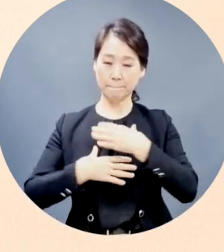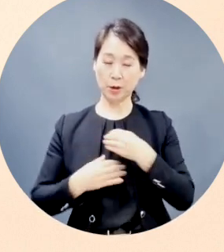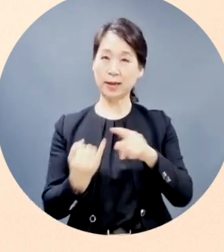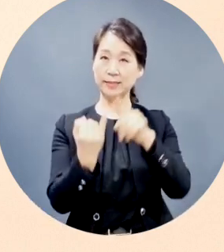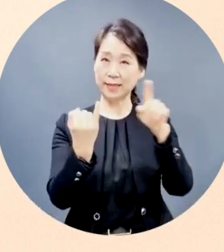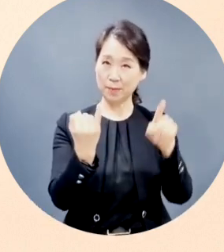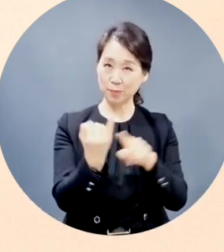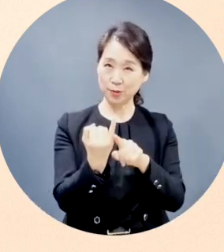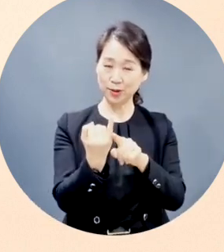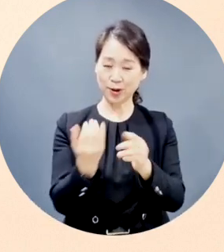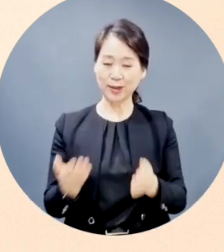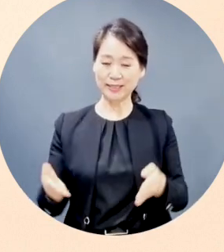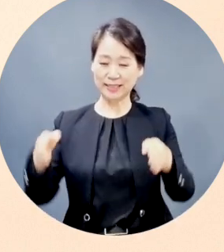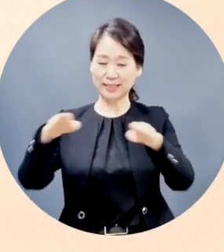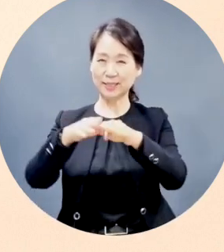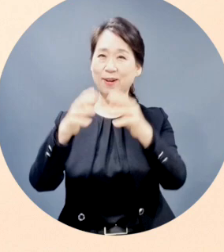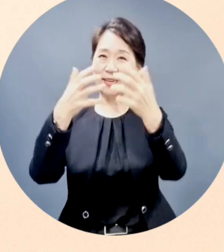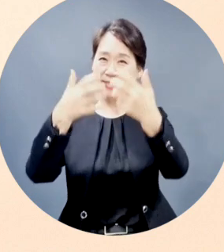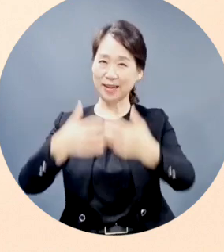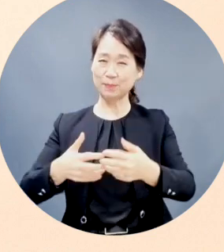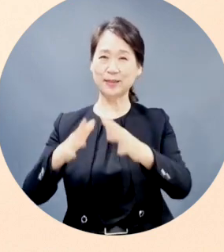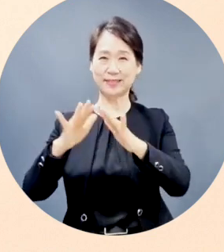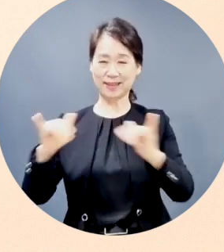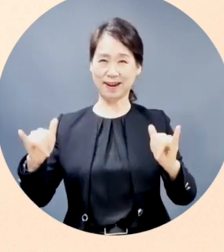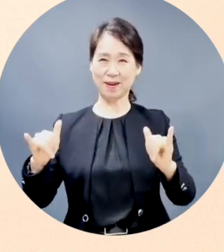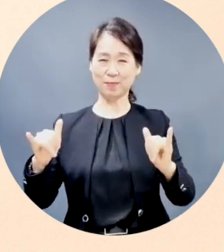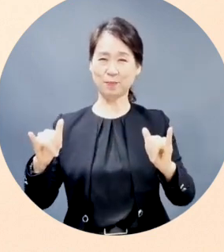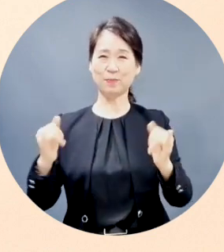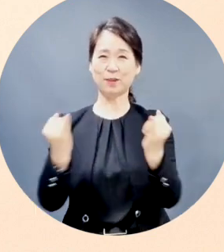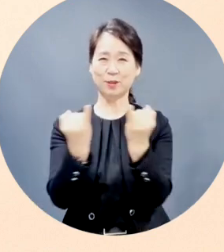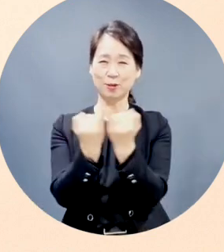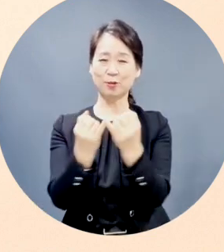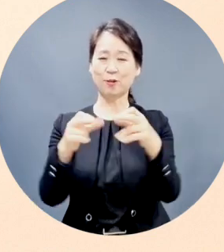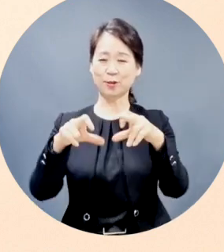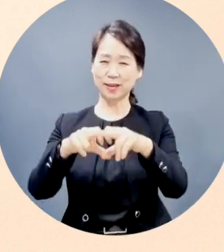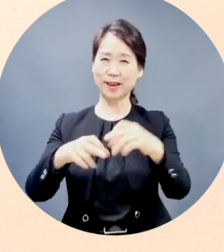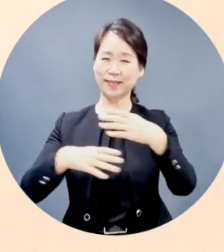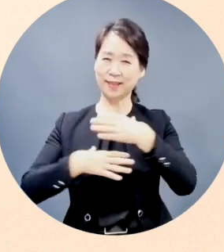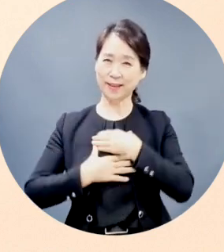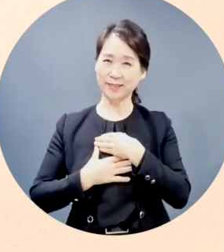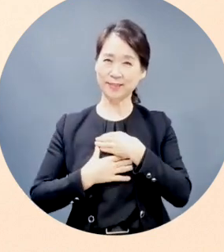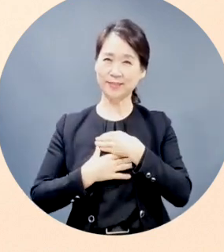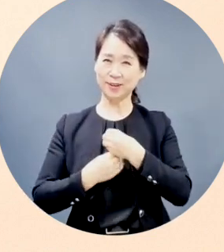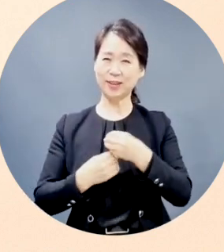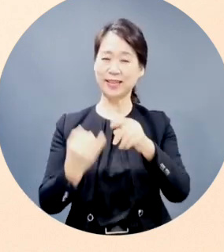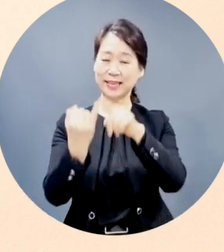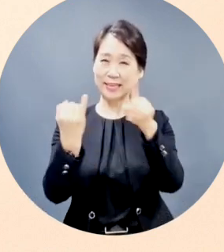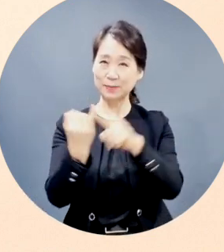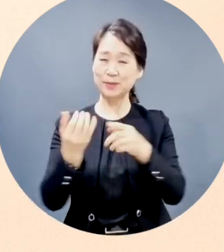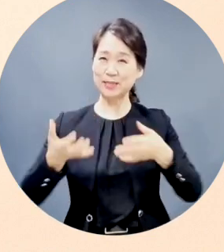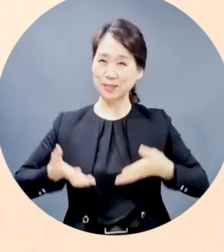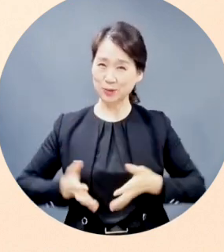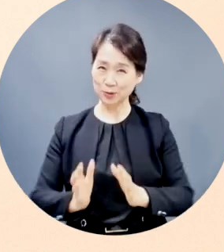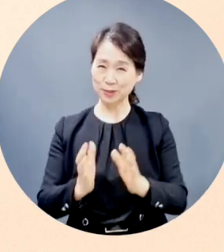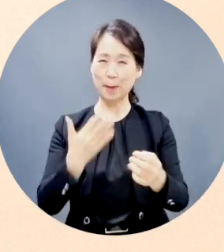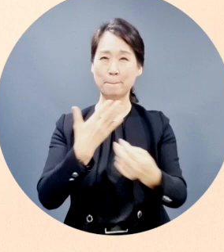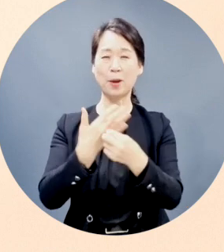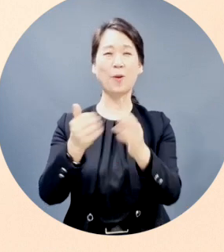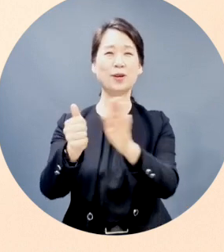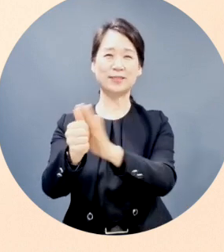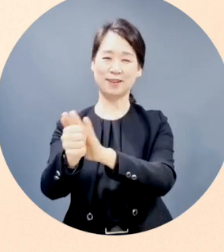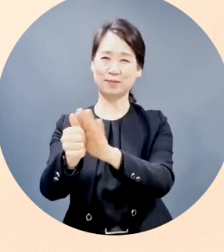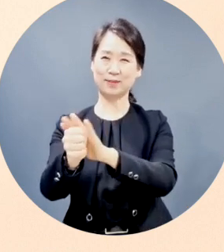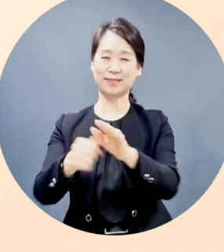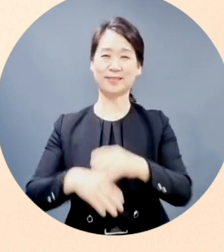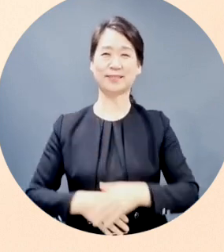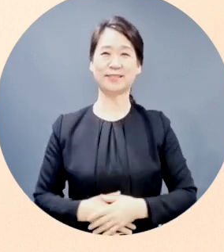산부인과는 장애 친화적인 시설과 장비, 인력을 갖추고 여성 장애인에게 안전한 임신, 출산 환경과 의료